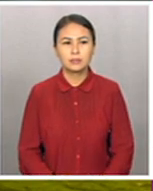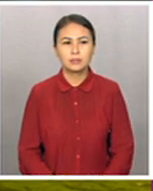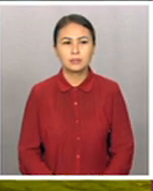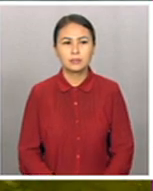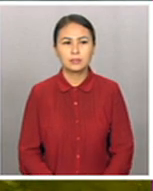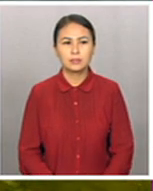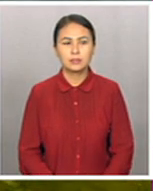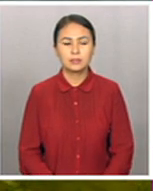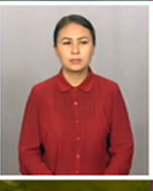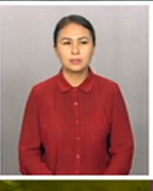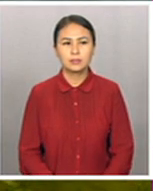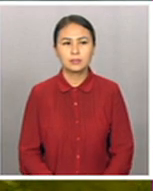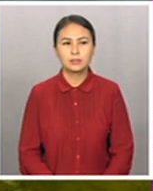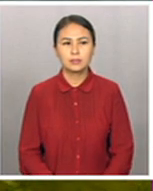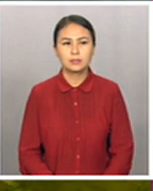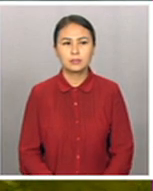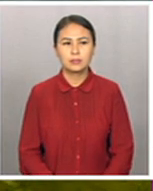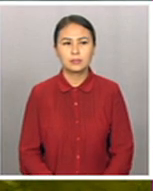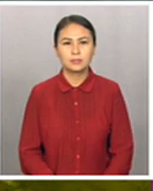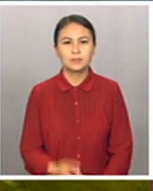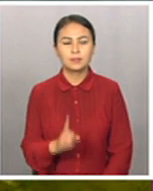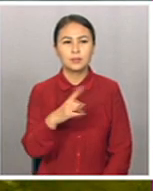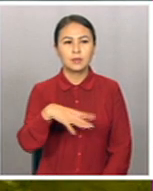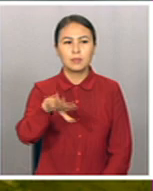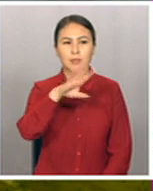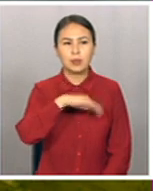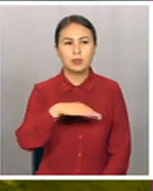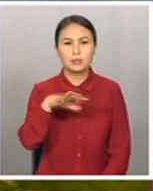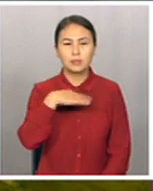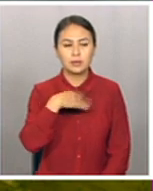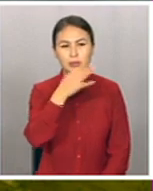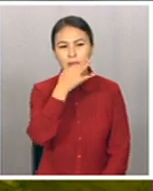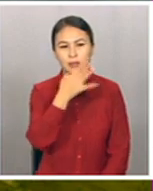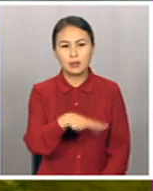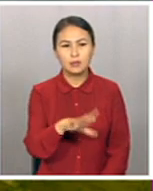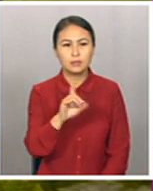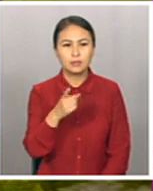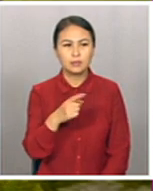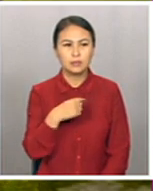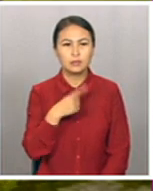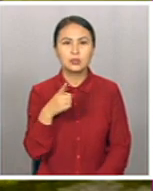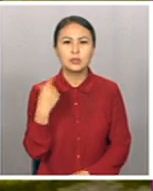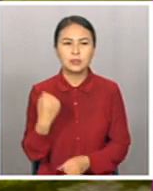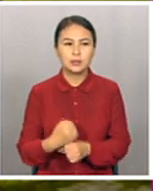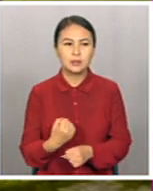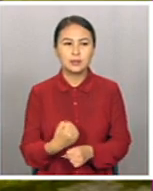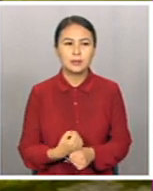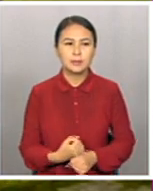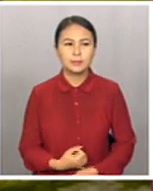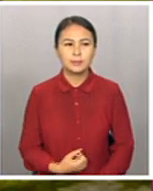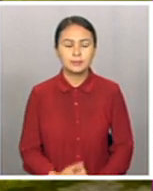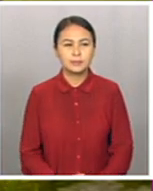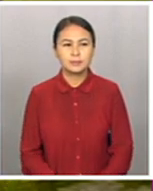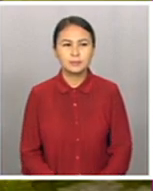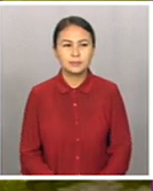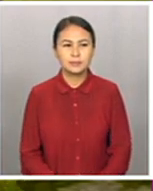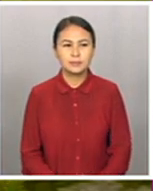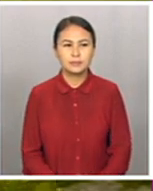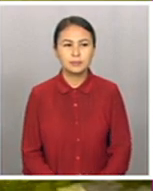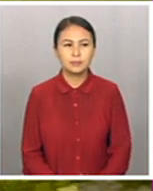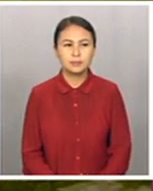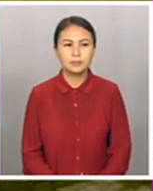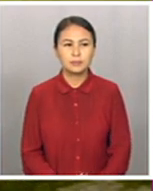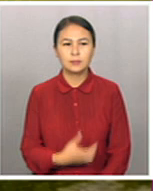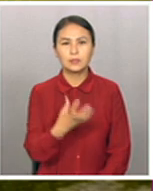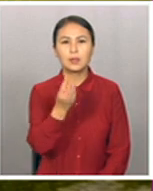Неге бұлай? Неге бүгін мені ешкім жақтырмайды? Мен не істедім? Солай де. Тағы да кім